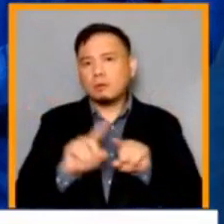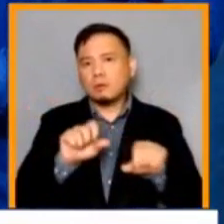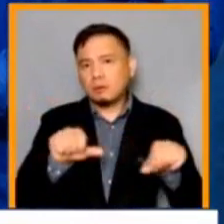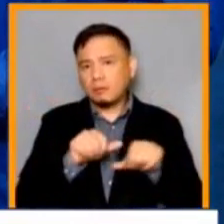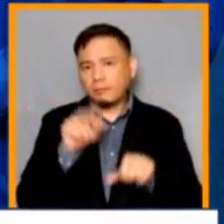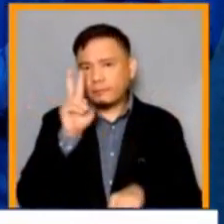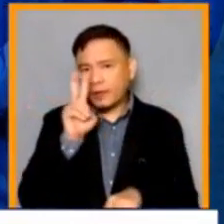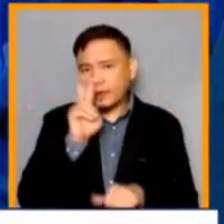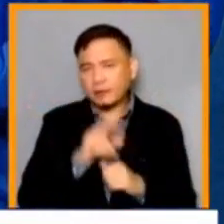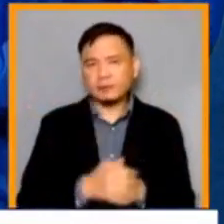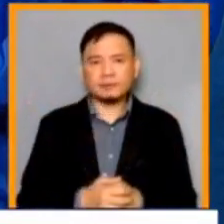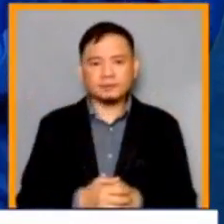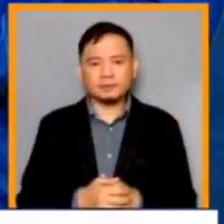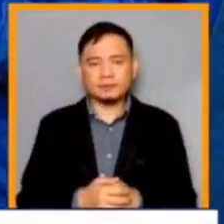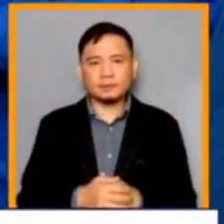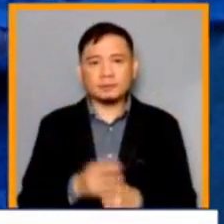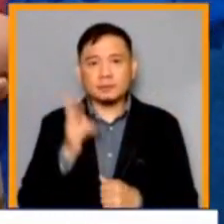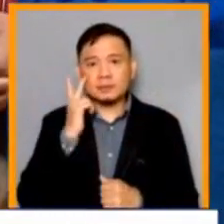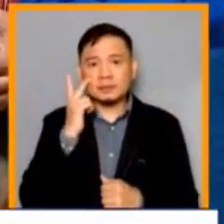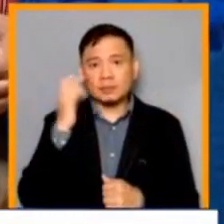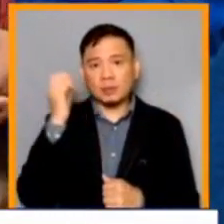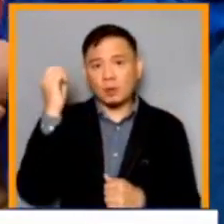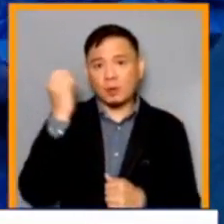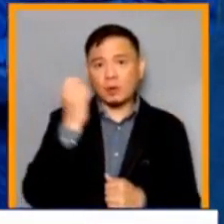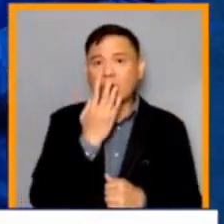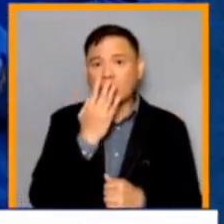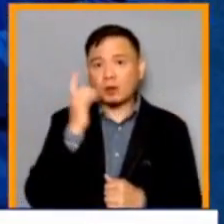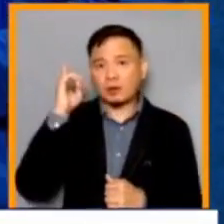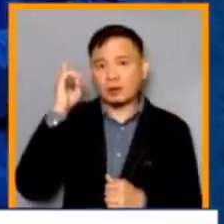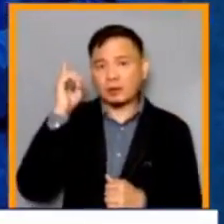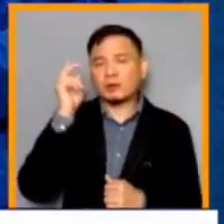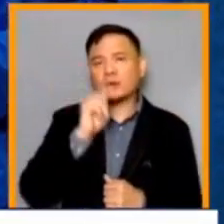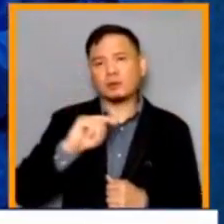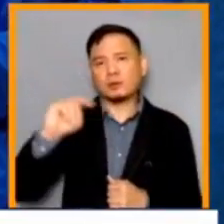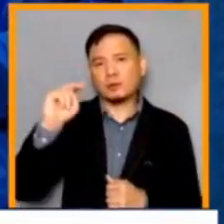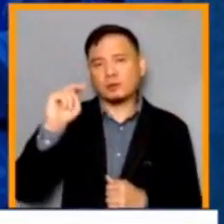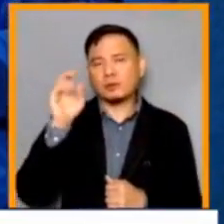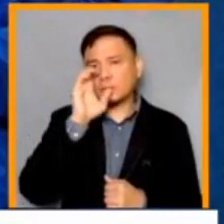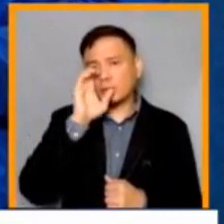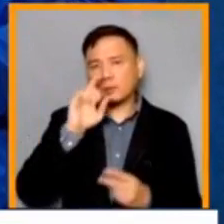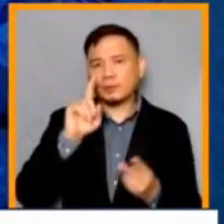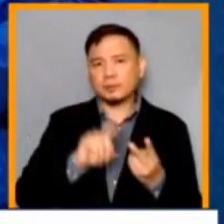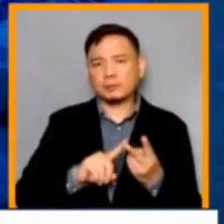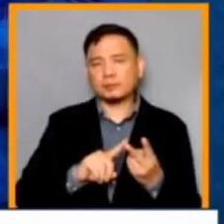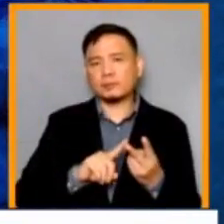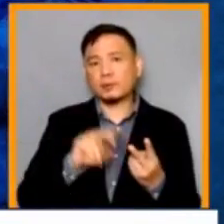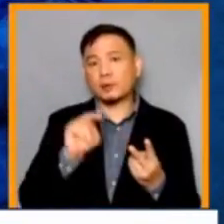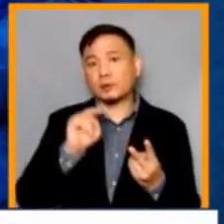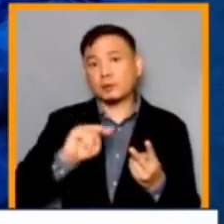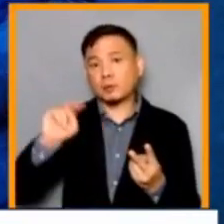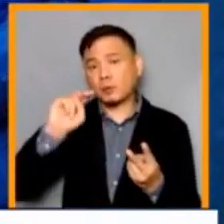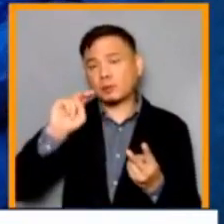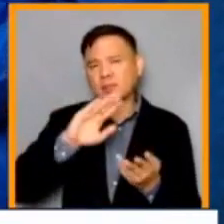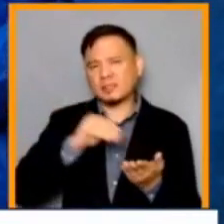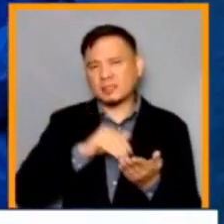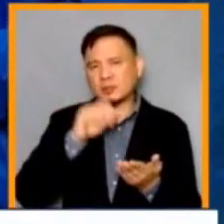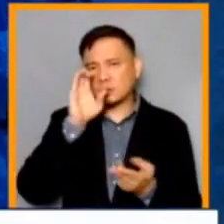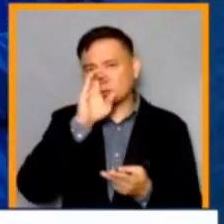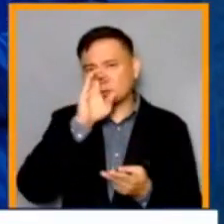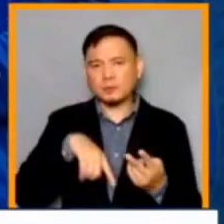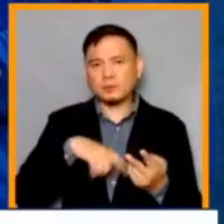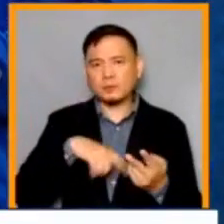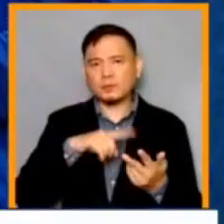sa orange rainfall warning ang northern Cebu, northern portion ng central Cebu at